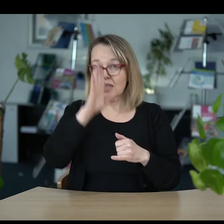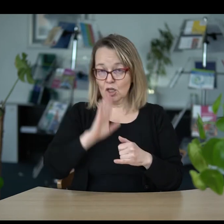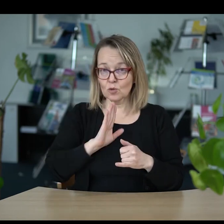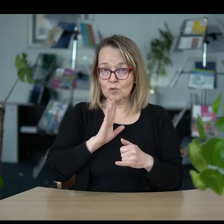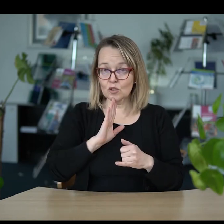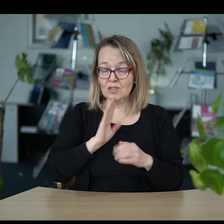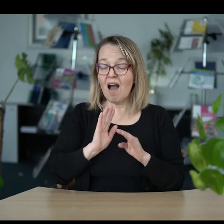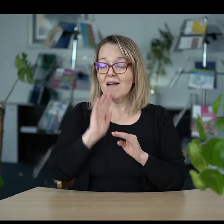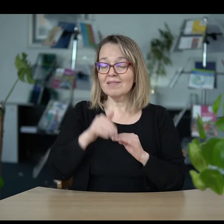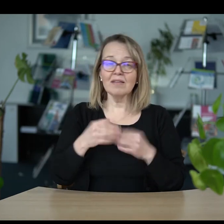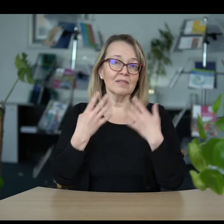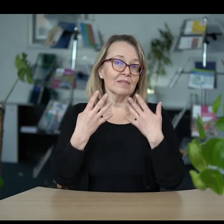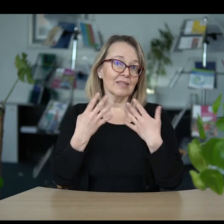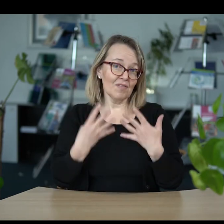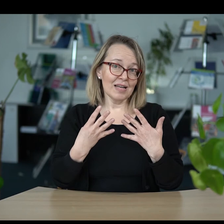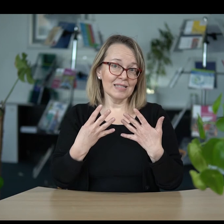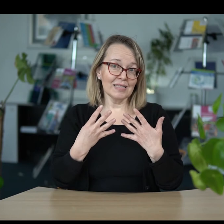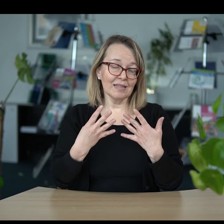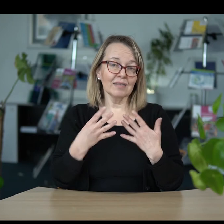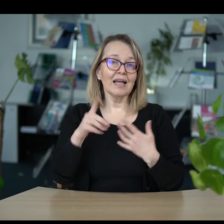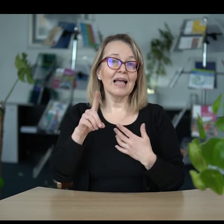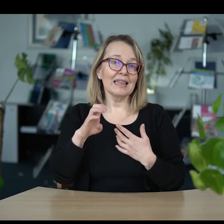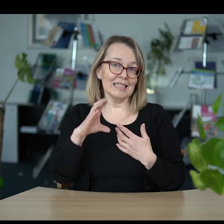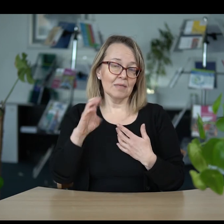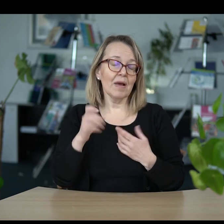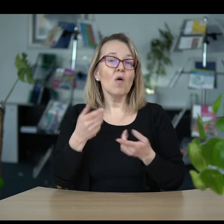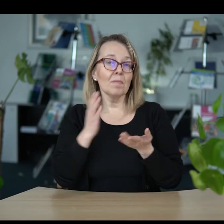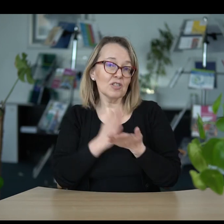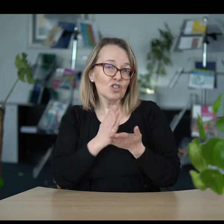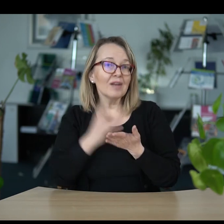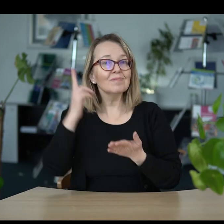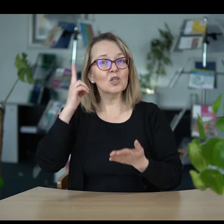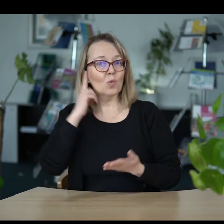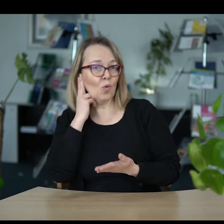oblika naglušnosti, nad 90 decibelov